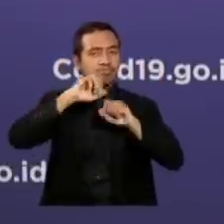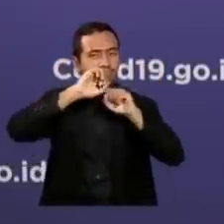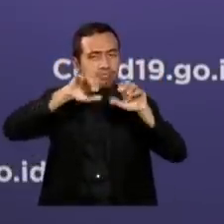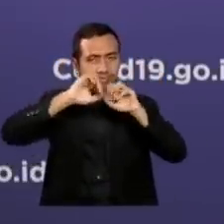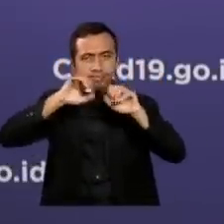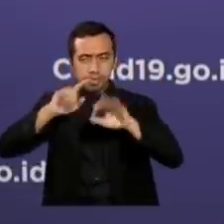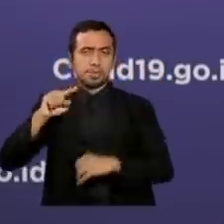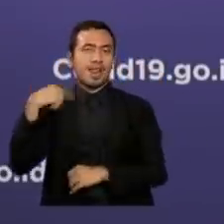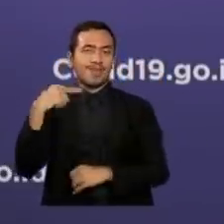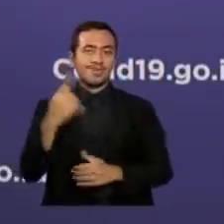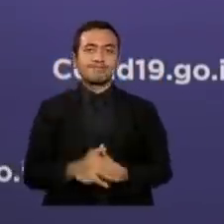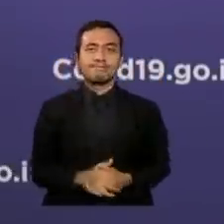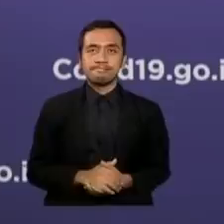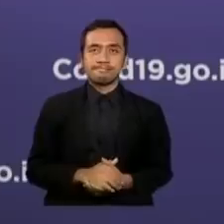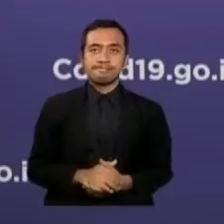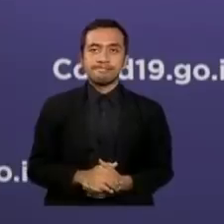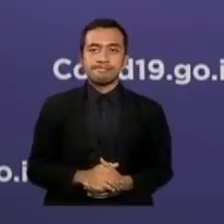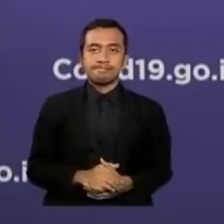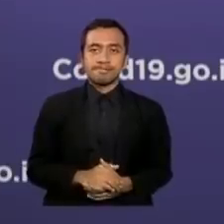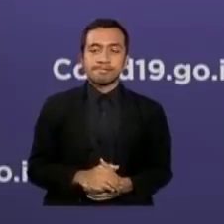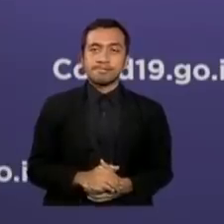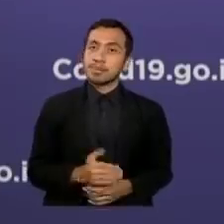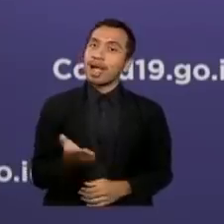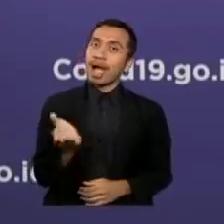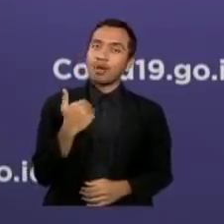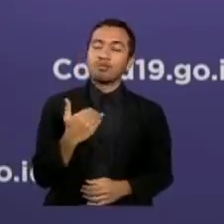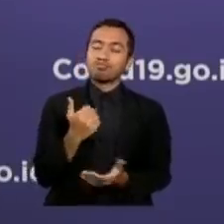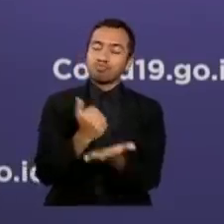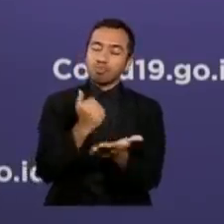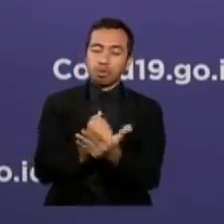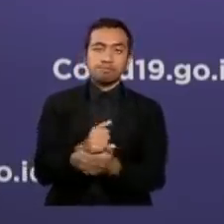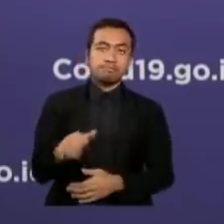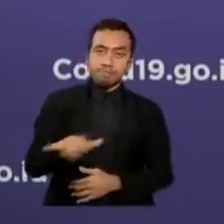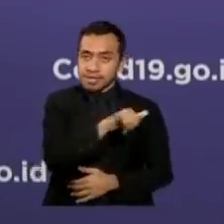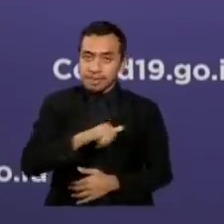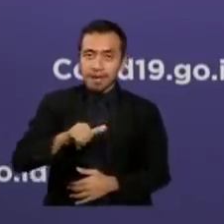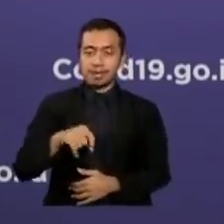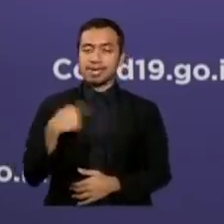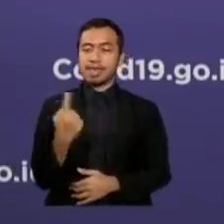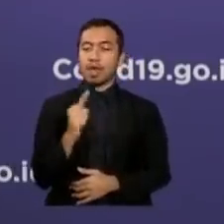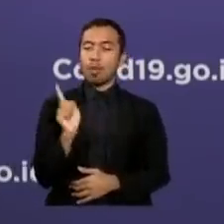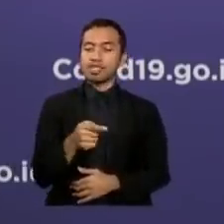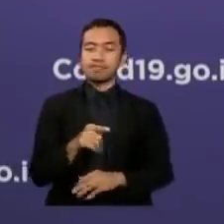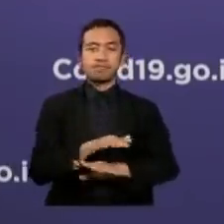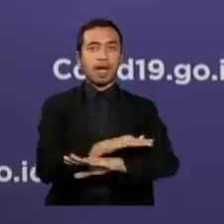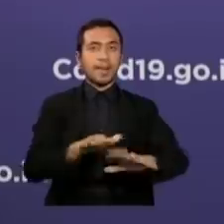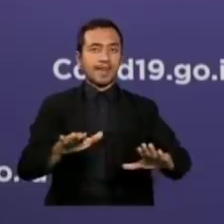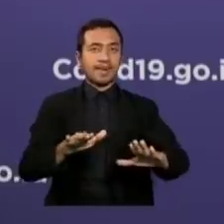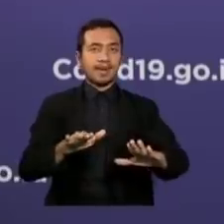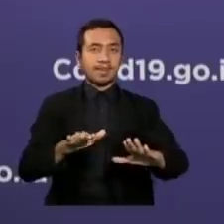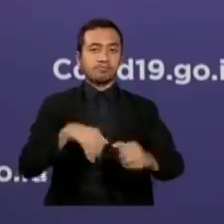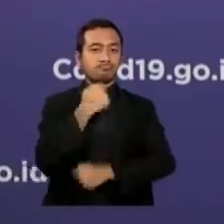saudara-saudara Mari komitmen kita perkuat bahwa kita harus aman dan produktif Oleh karena itu